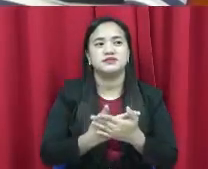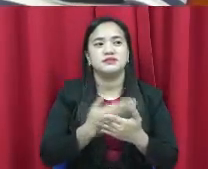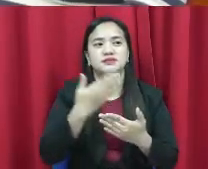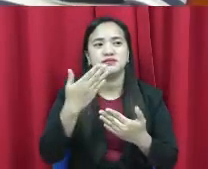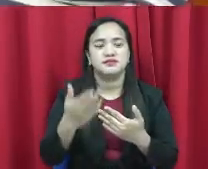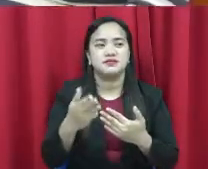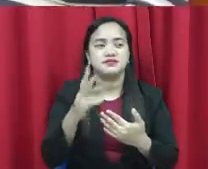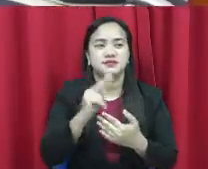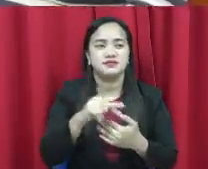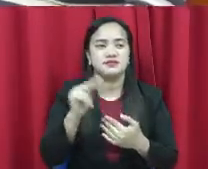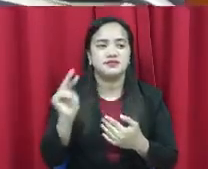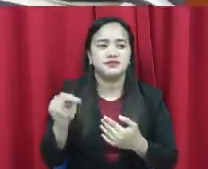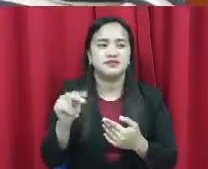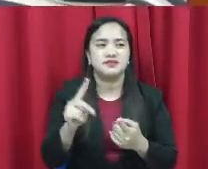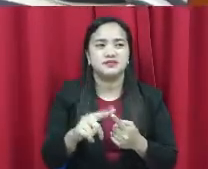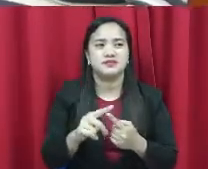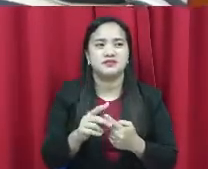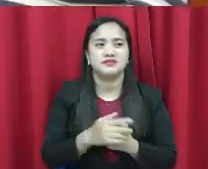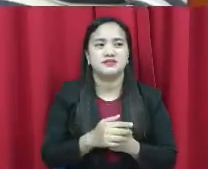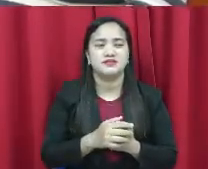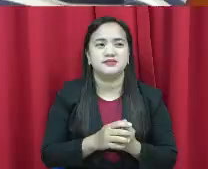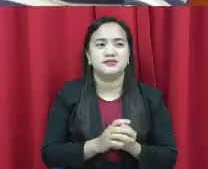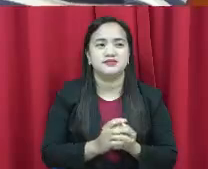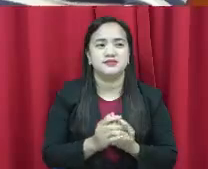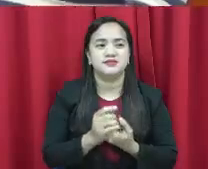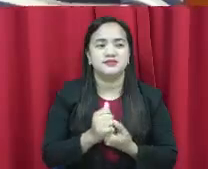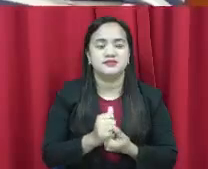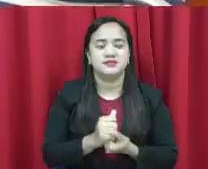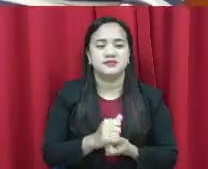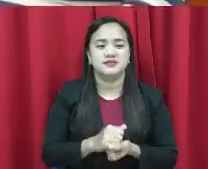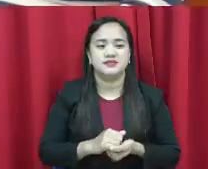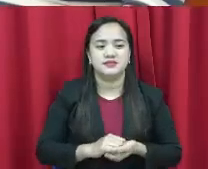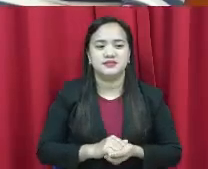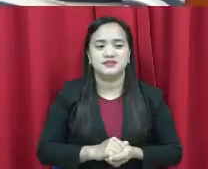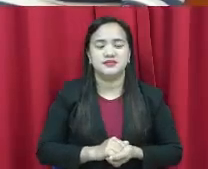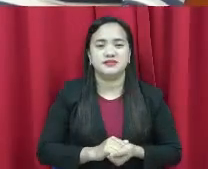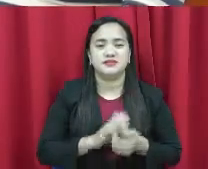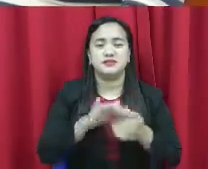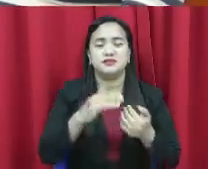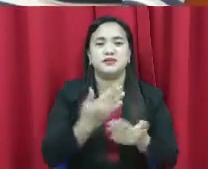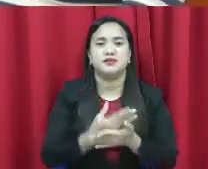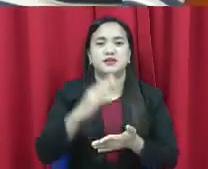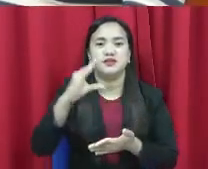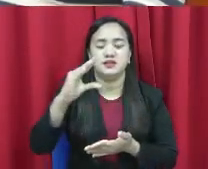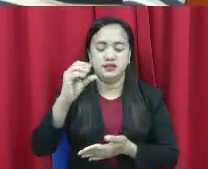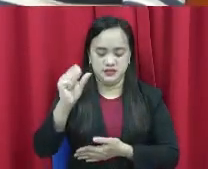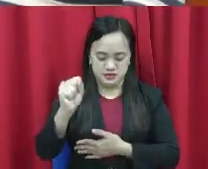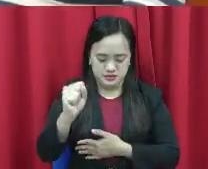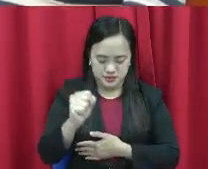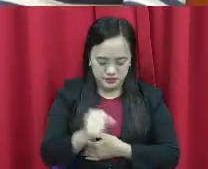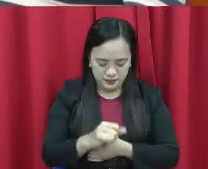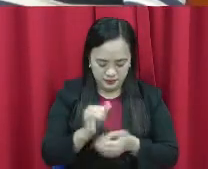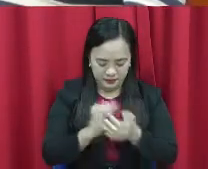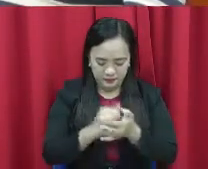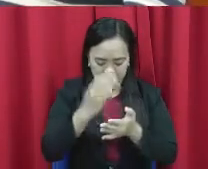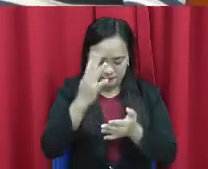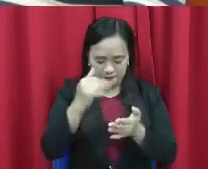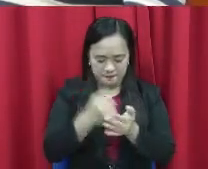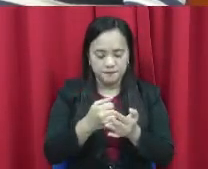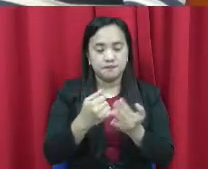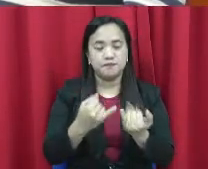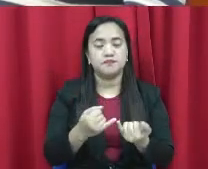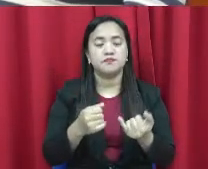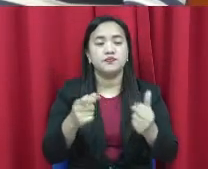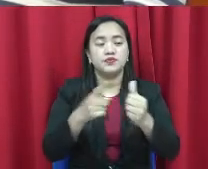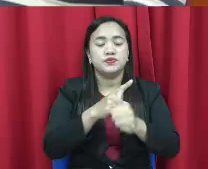mag-adjust kasi puro lahat CS eh o kaya kaya yun p Ah ah Ano po doon kaya sabi ko dito sa unang